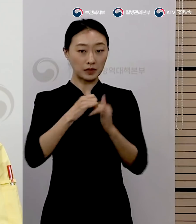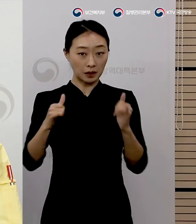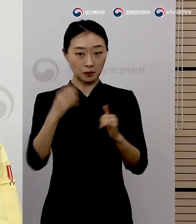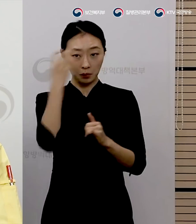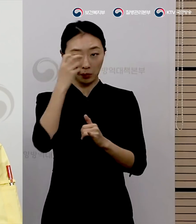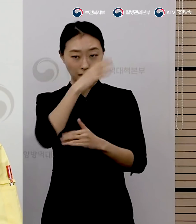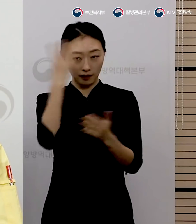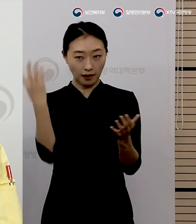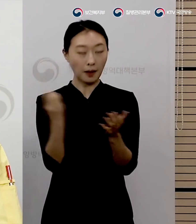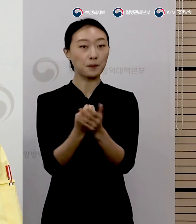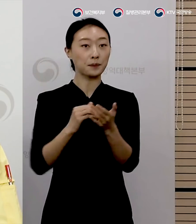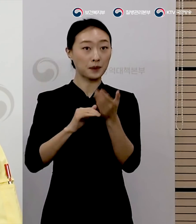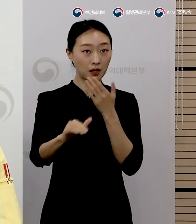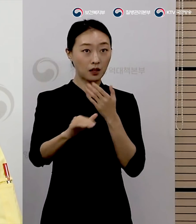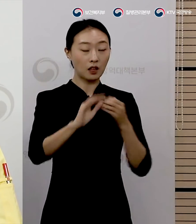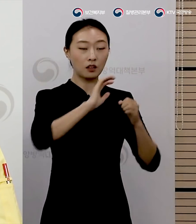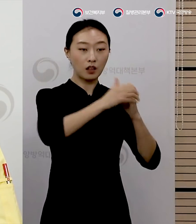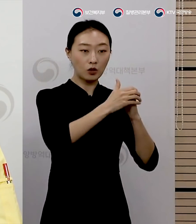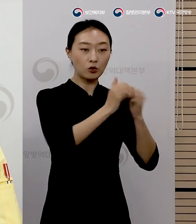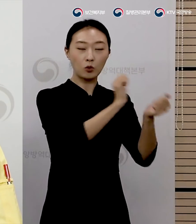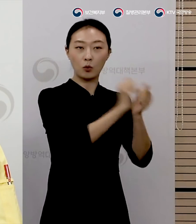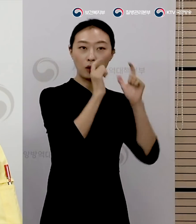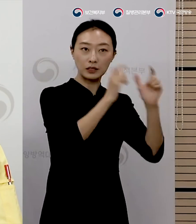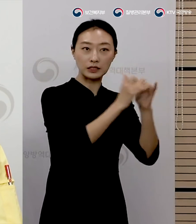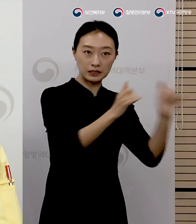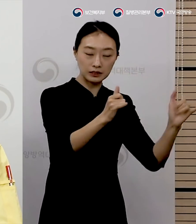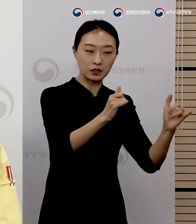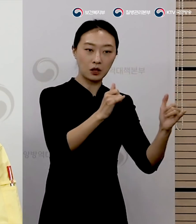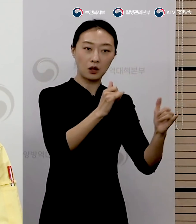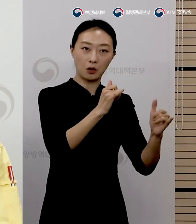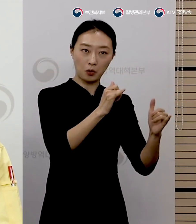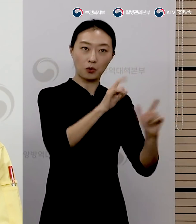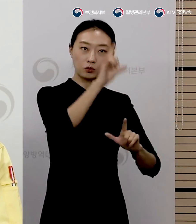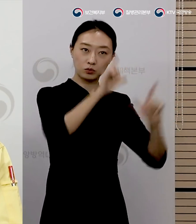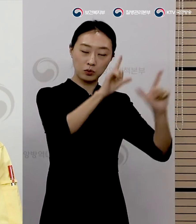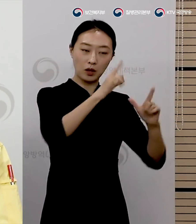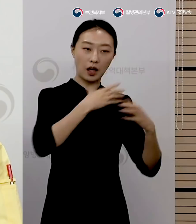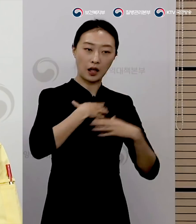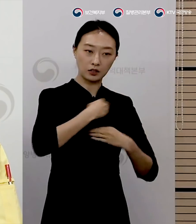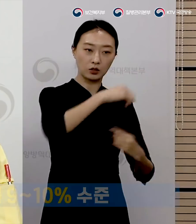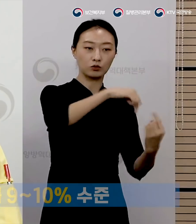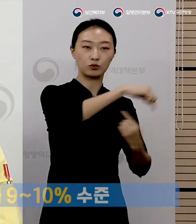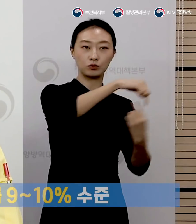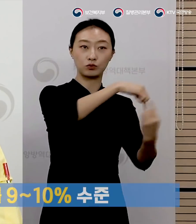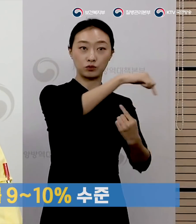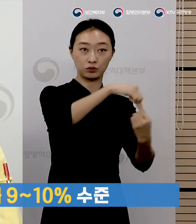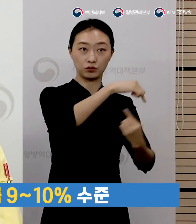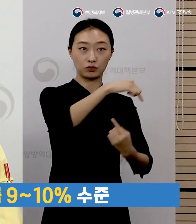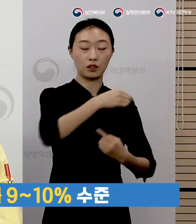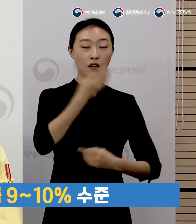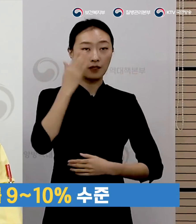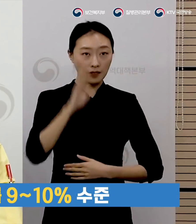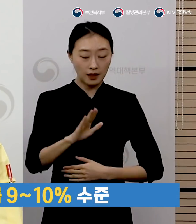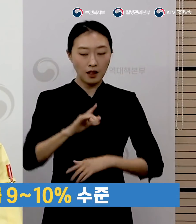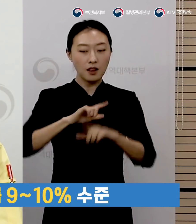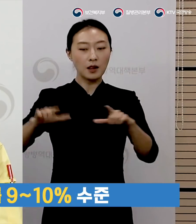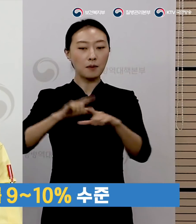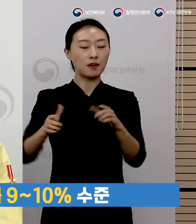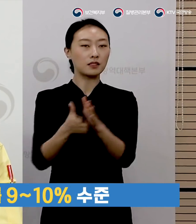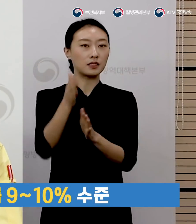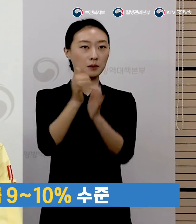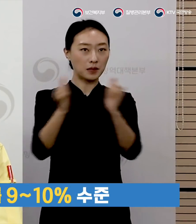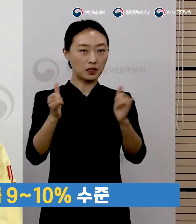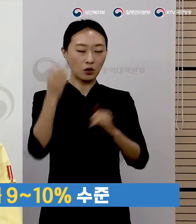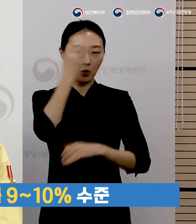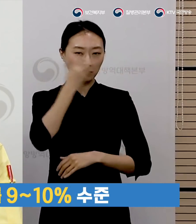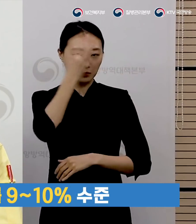따라 대구의 확진 환자는 서서히 안정화되는 추세를 보이고 있습니다. 그러나 일반 시민들의